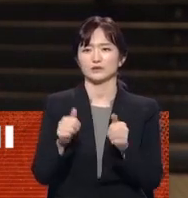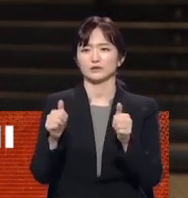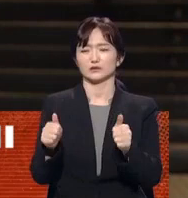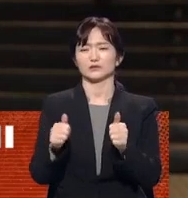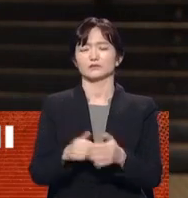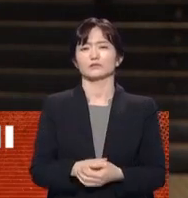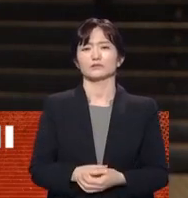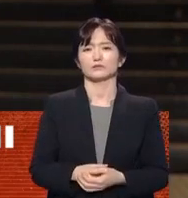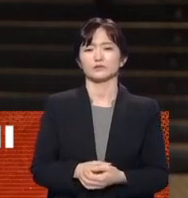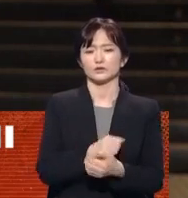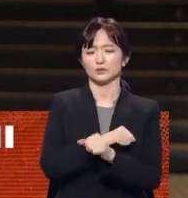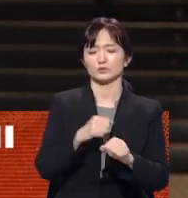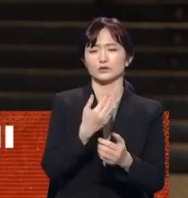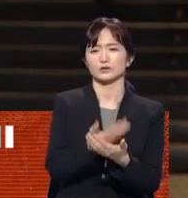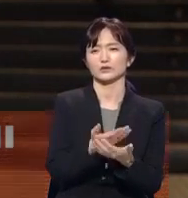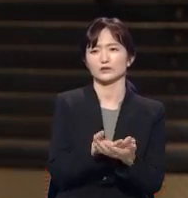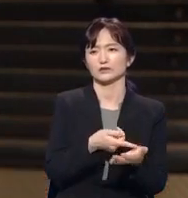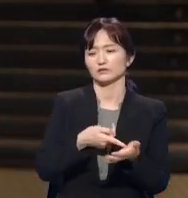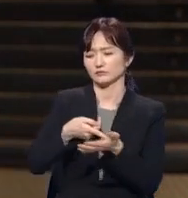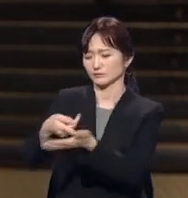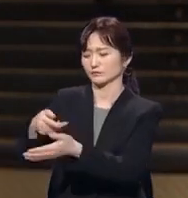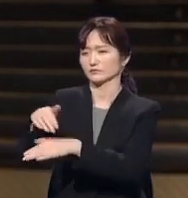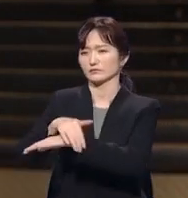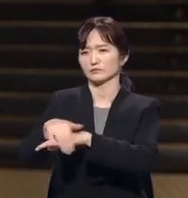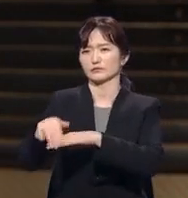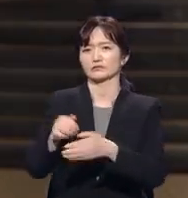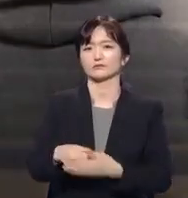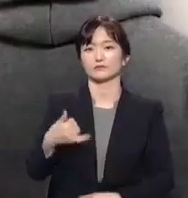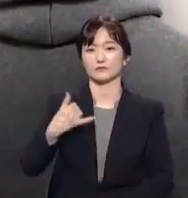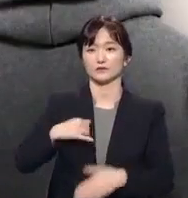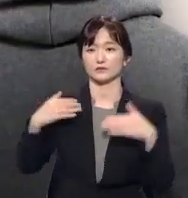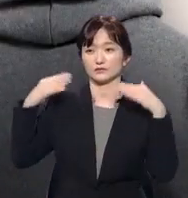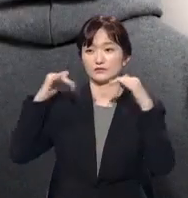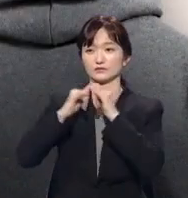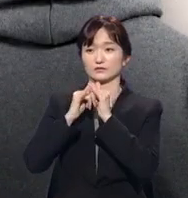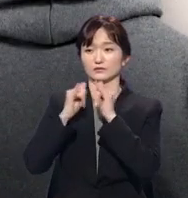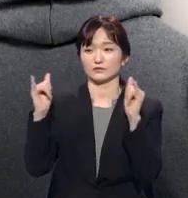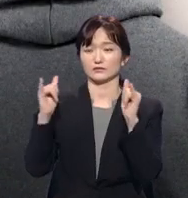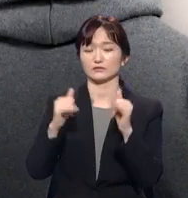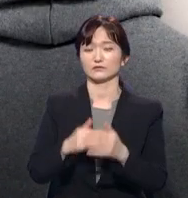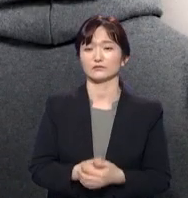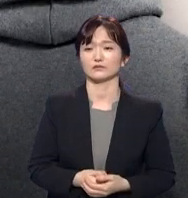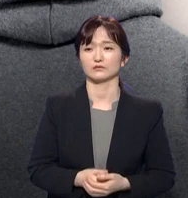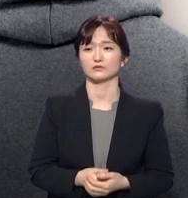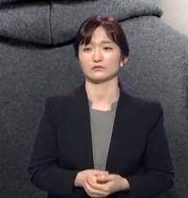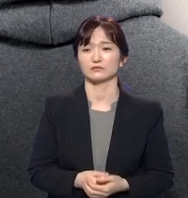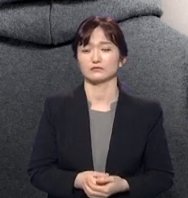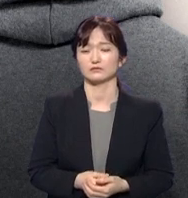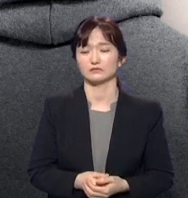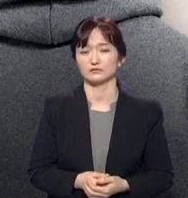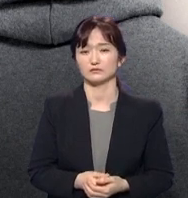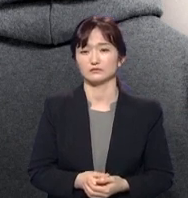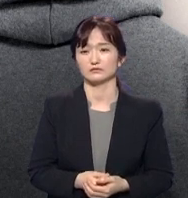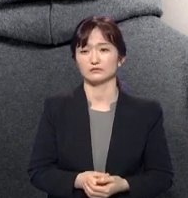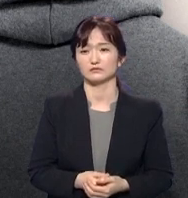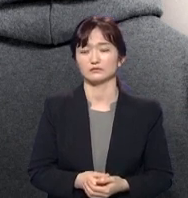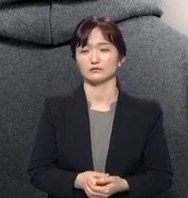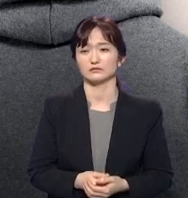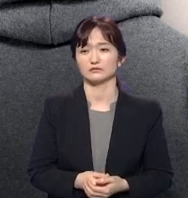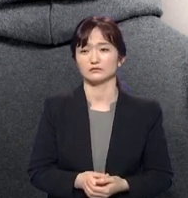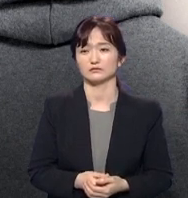이제 탄원서를 제출할 예정이었던 겁니다 자녀들도 이제 성인인데 근데 저는 이런 경우를 많이 봤는데